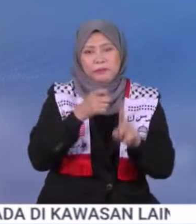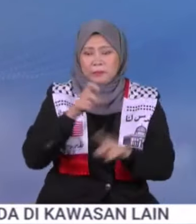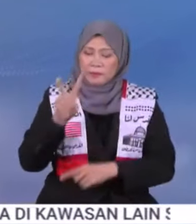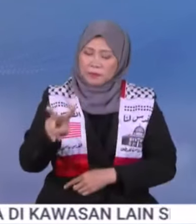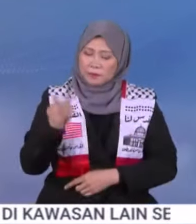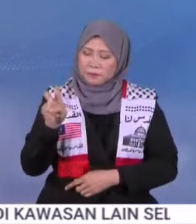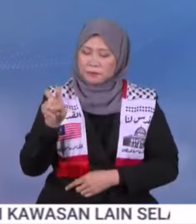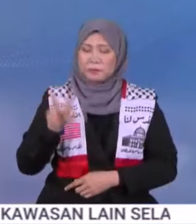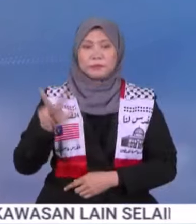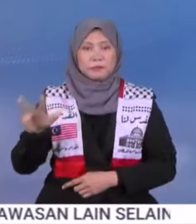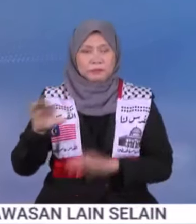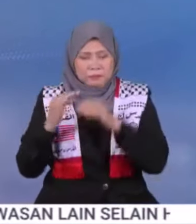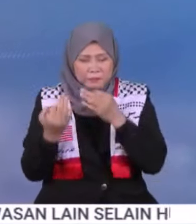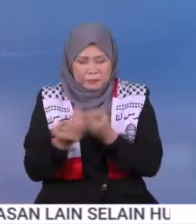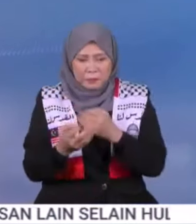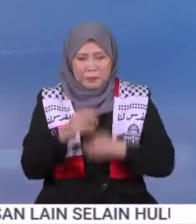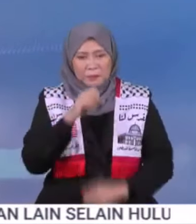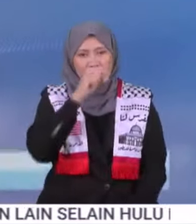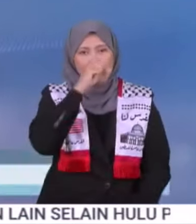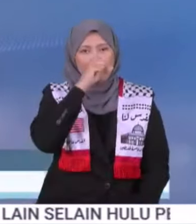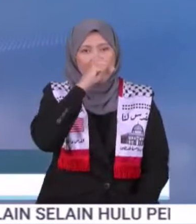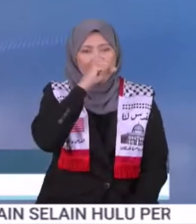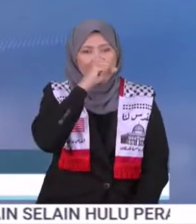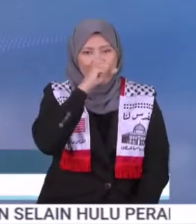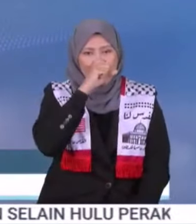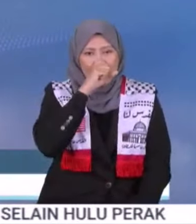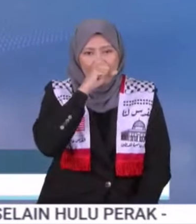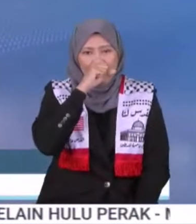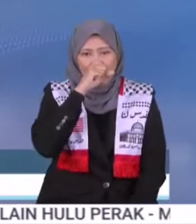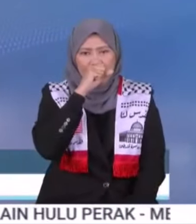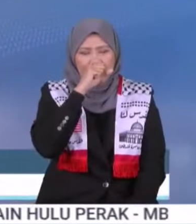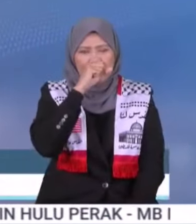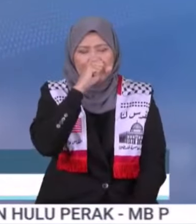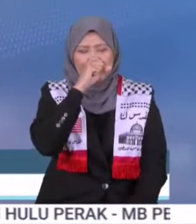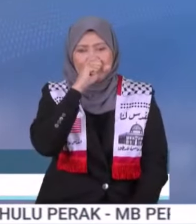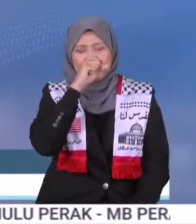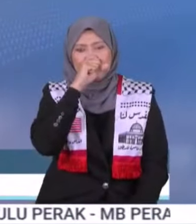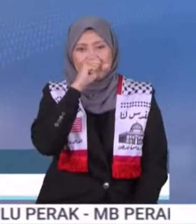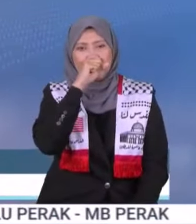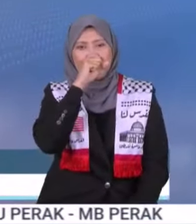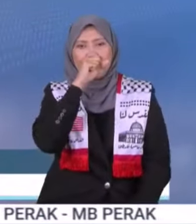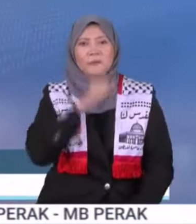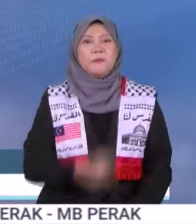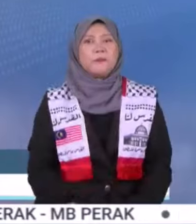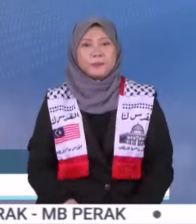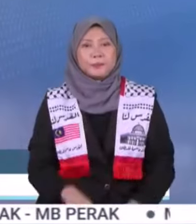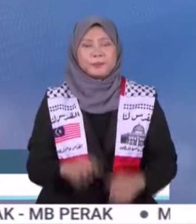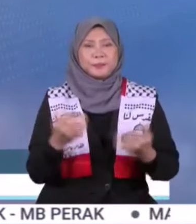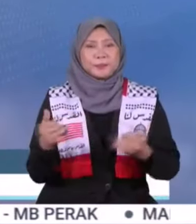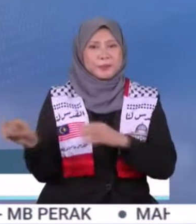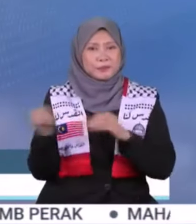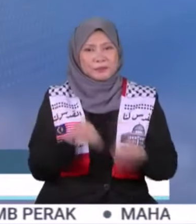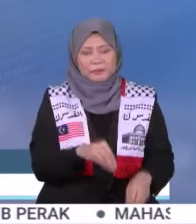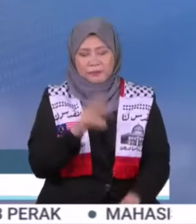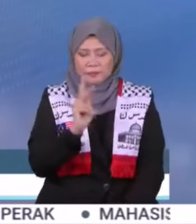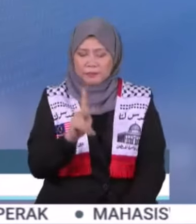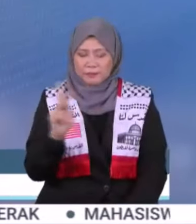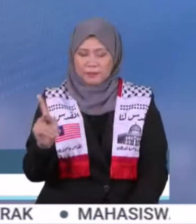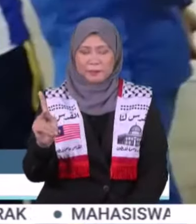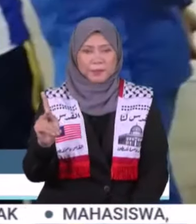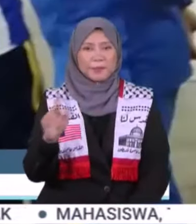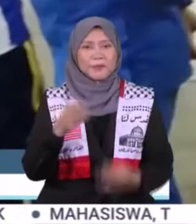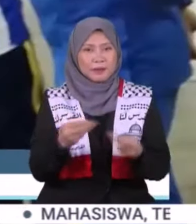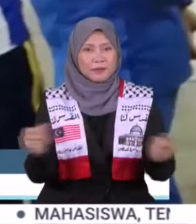223 keluarga dipindahkan ke 16 PPS membabitkan jajahan Kuala kerai dan tanah merah Kuala